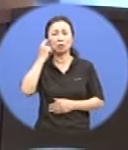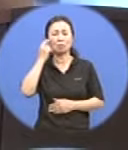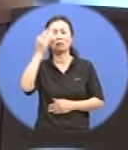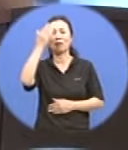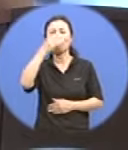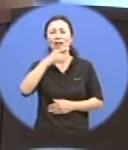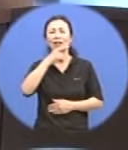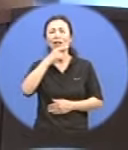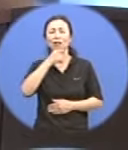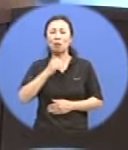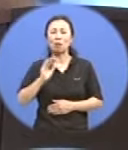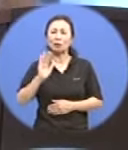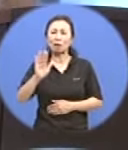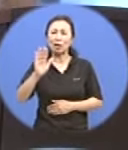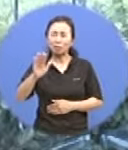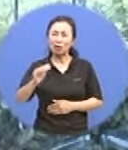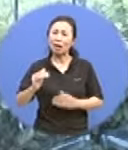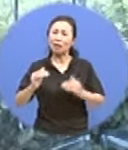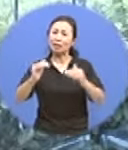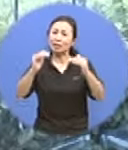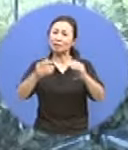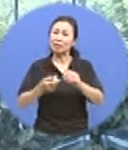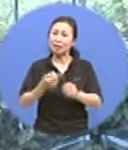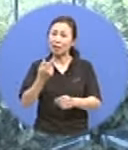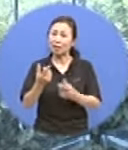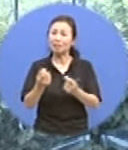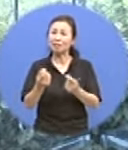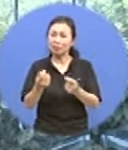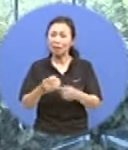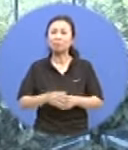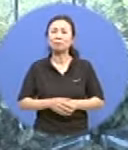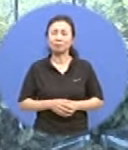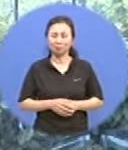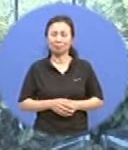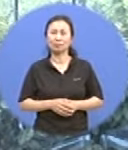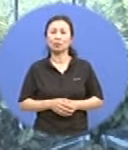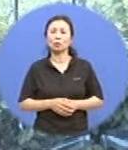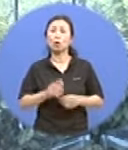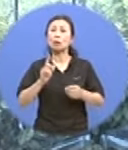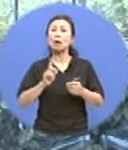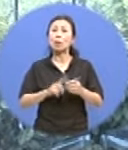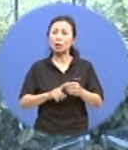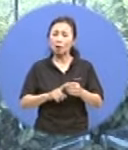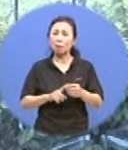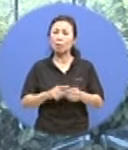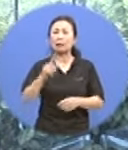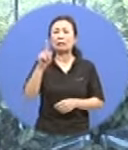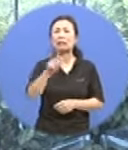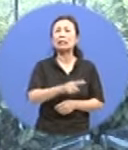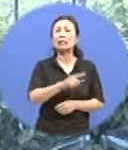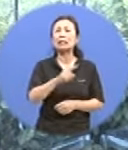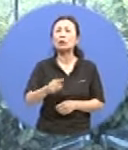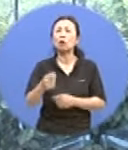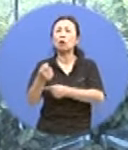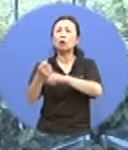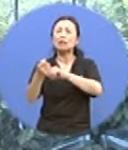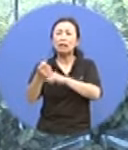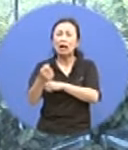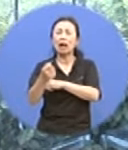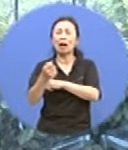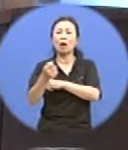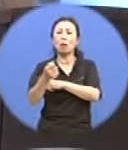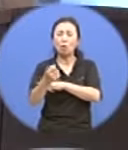成長につながると。 そうですね、それを向き合うためには、やっぱり人の力を最大限に活用し